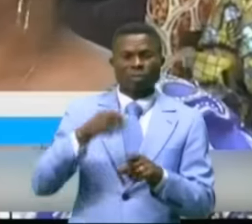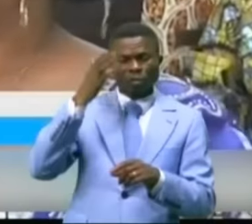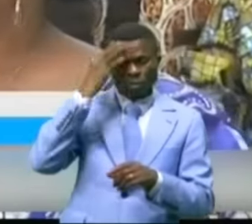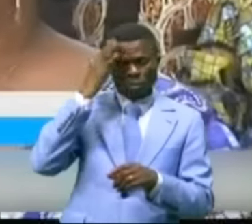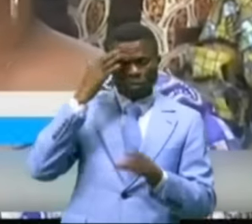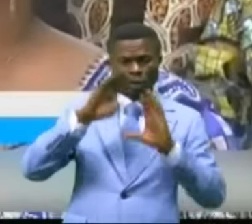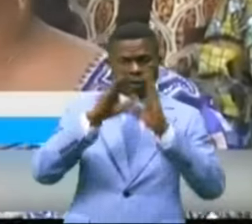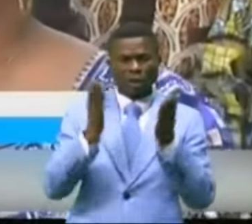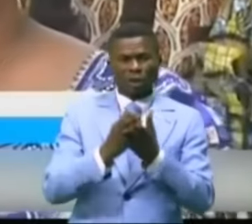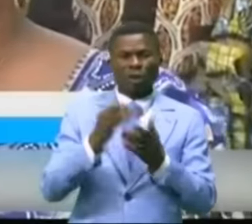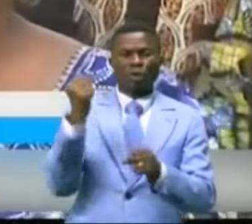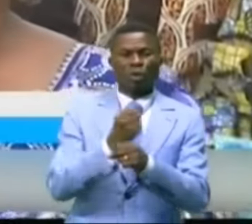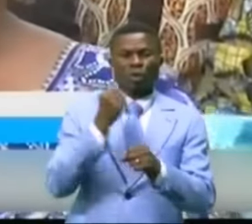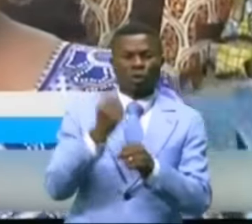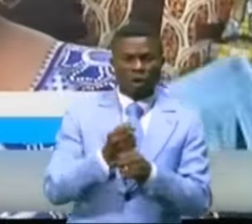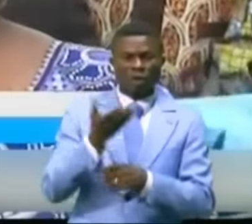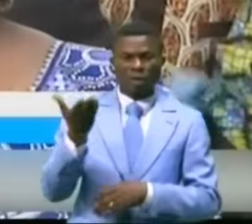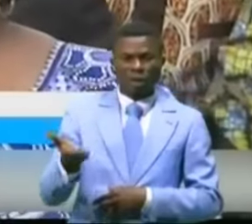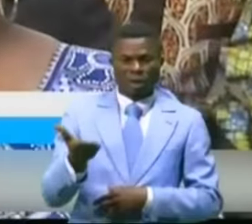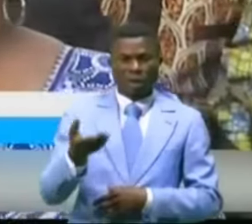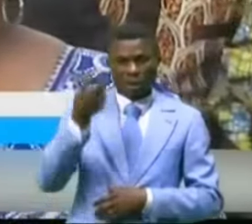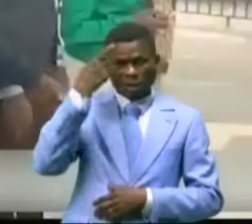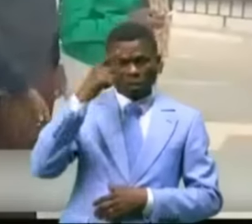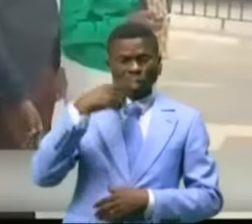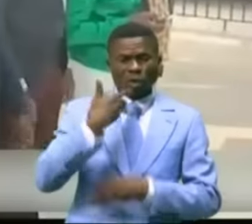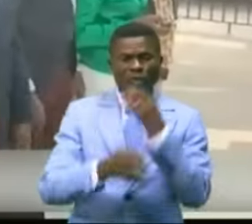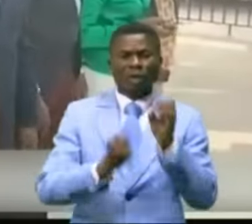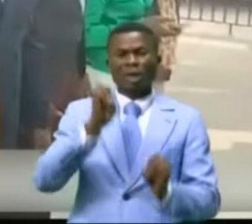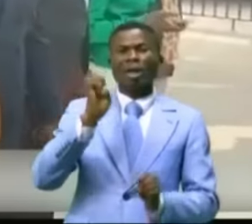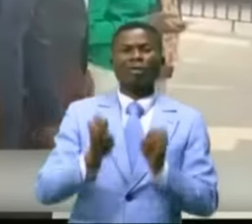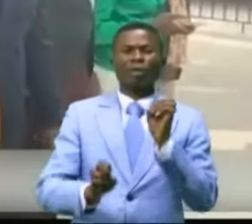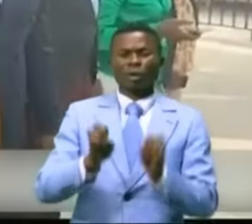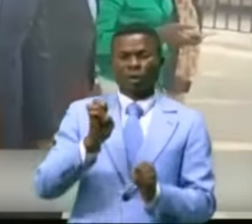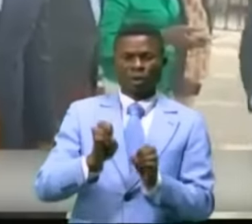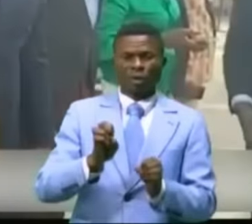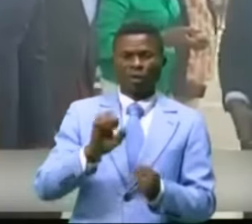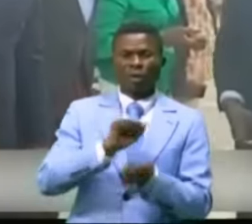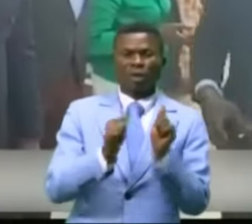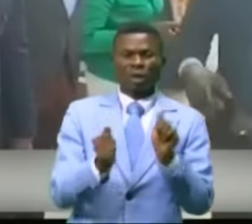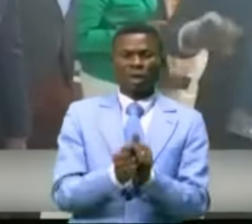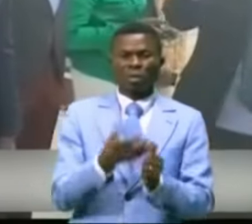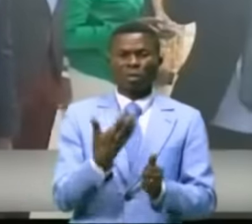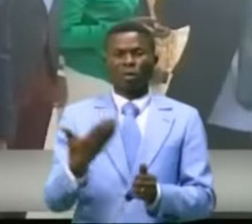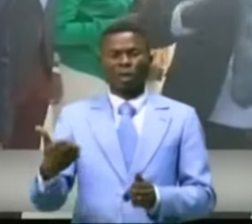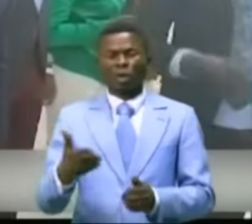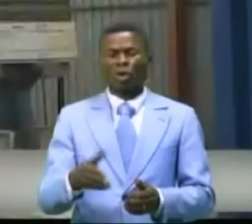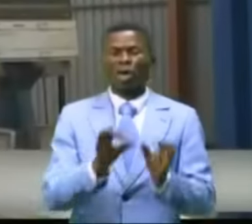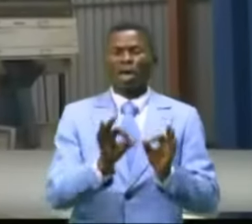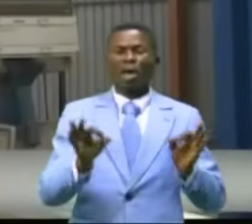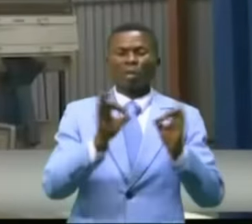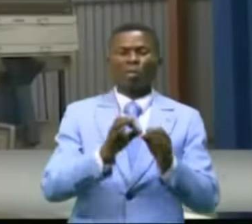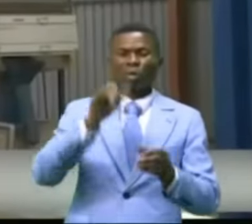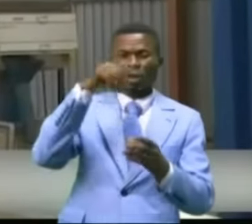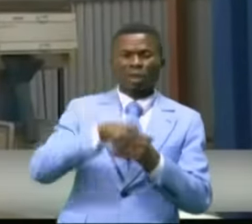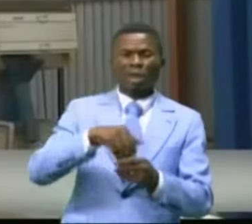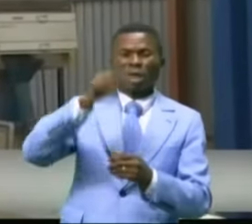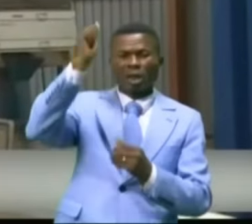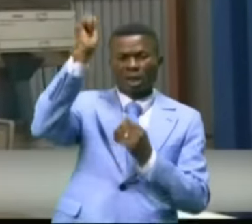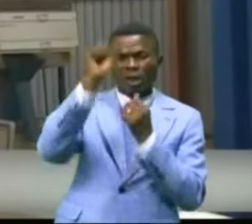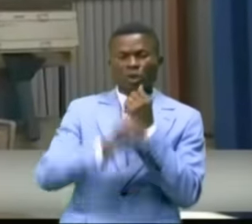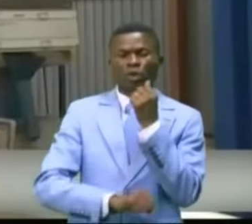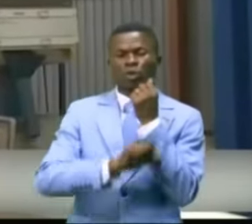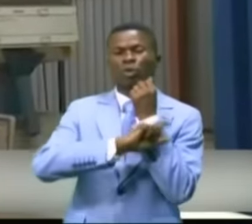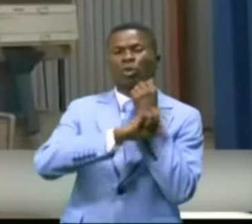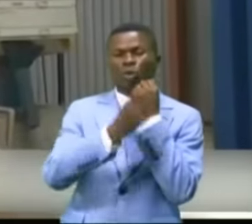les opérateurs du secteur en vue d'évaluer le secteur des produits pérennes dans les sites. Dans le but de s'imprégner du